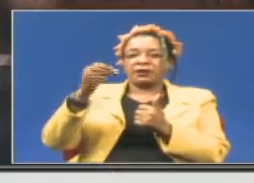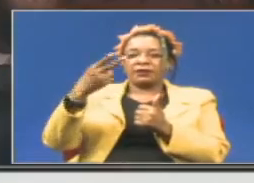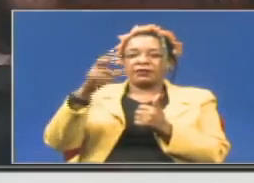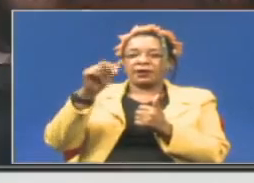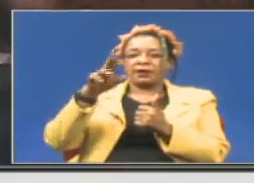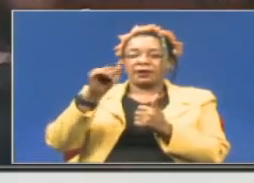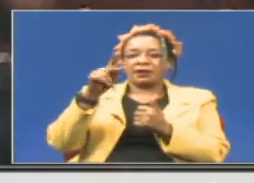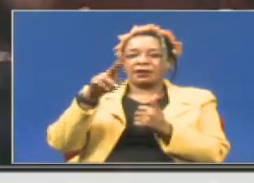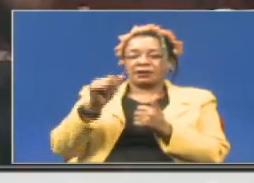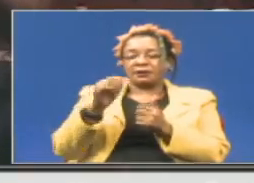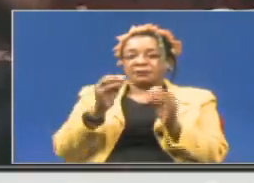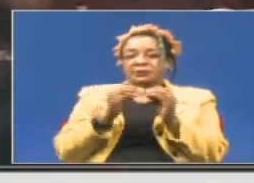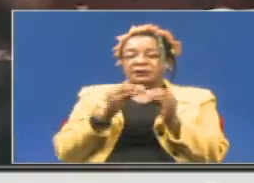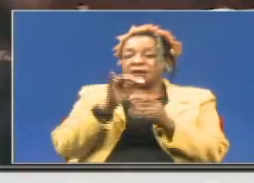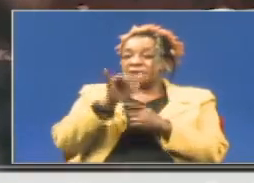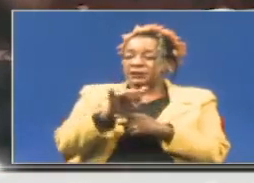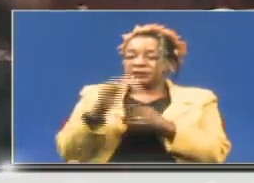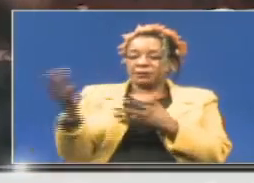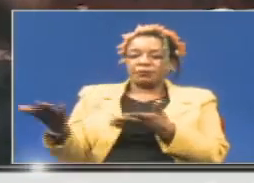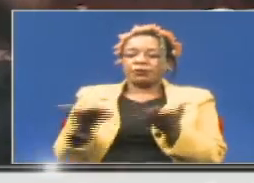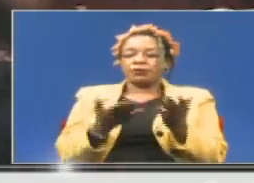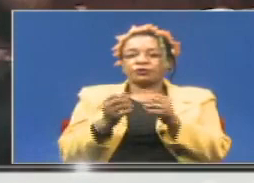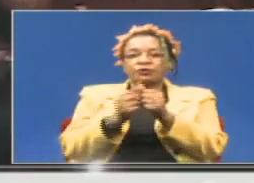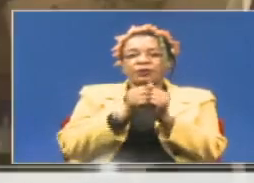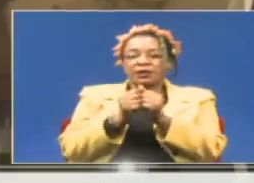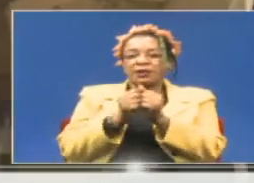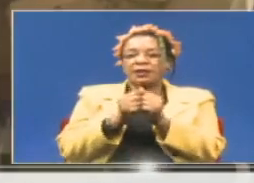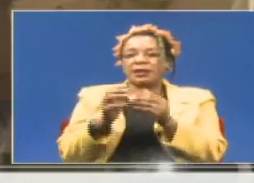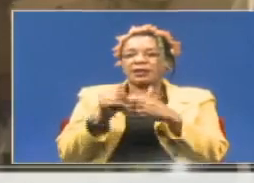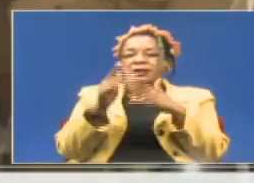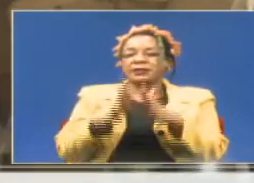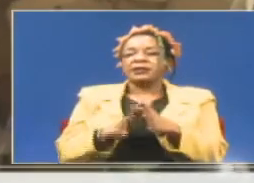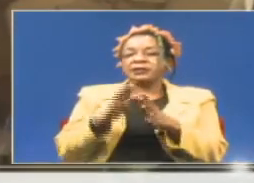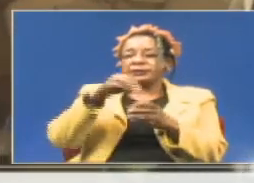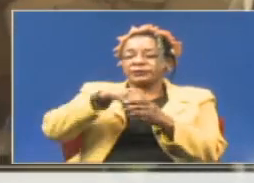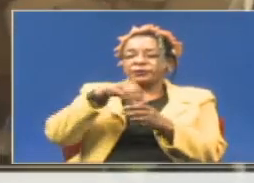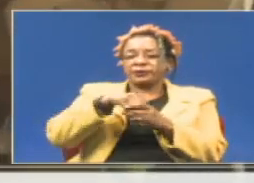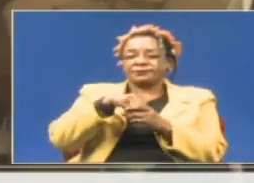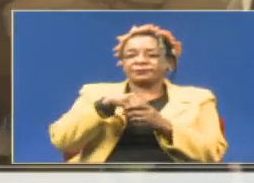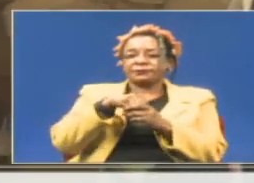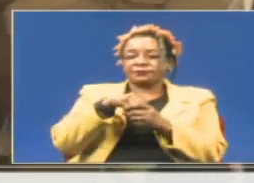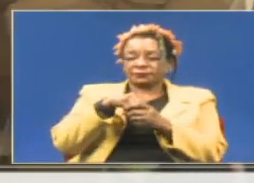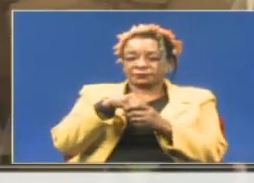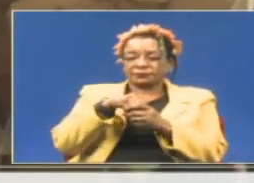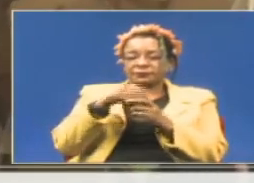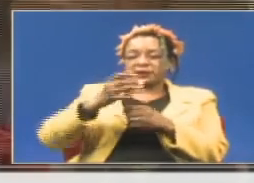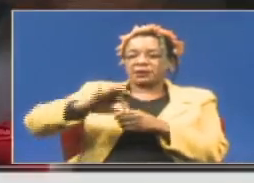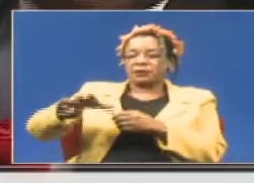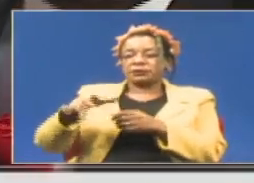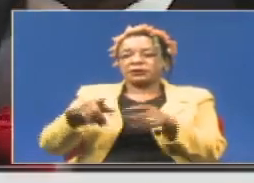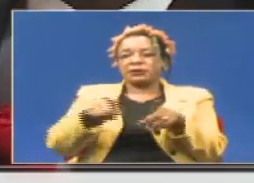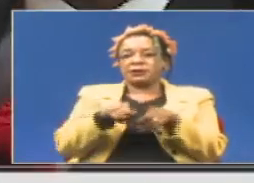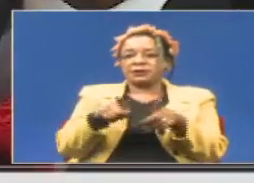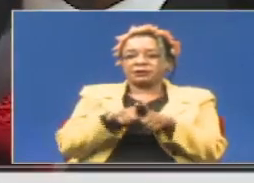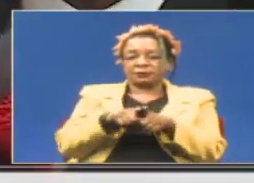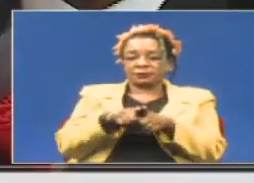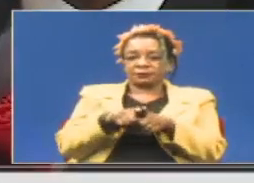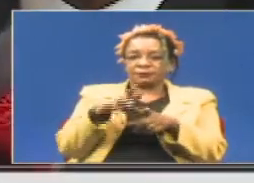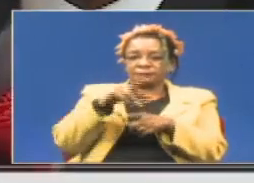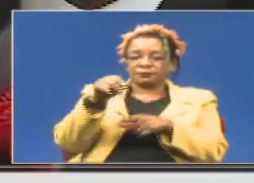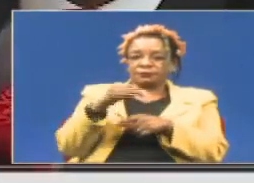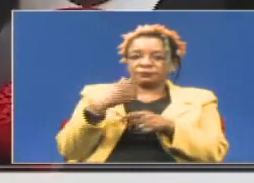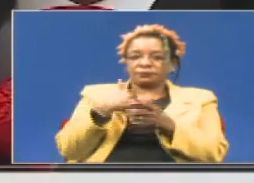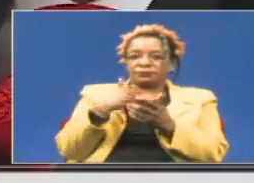Nithi. Mkutano huo uliwaleta pamoja viongozi wa serikali kuu na ile ya kaunti pamoja na maafisa wa usalama